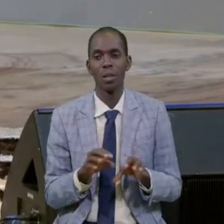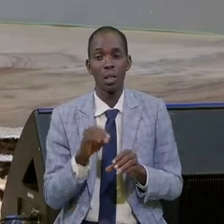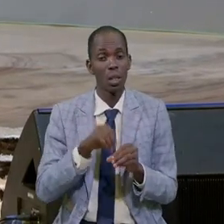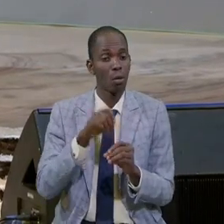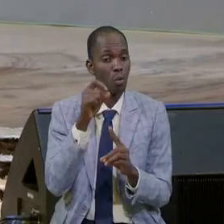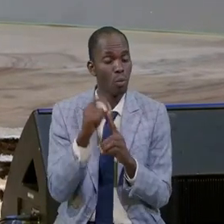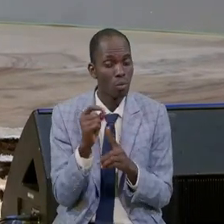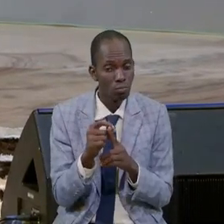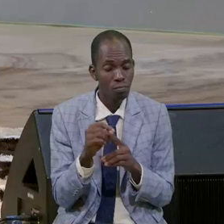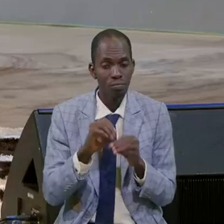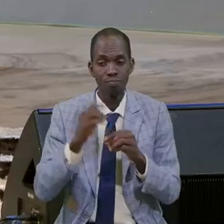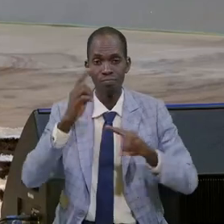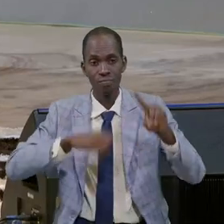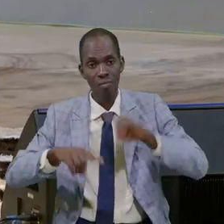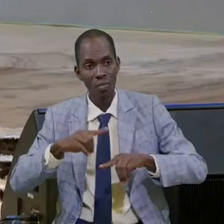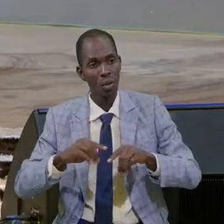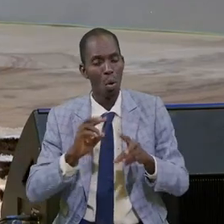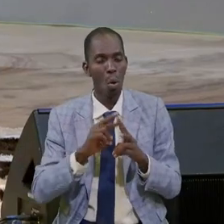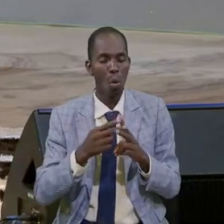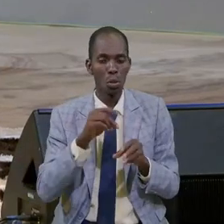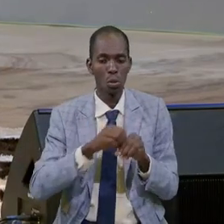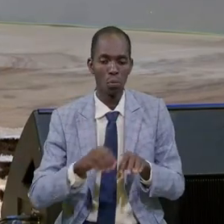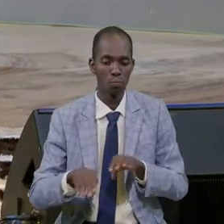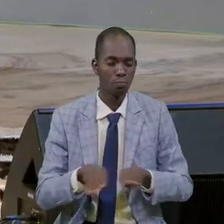Et quoi que vous fassiez en parole ou en œuvre,